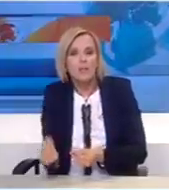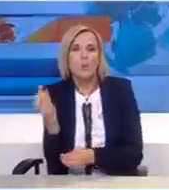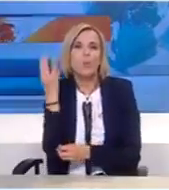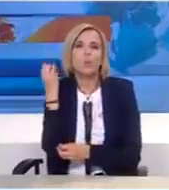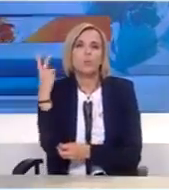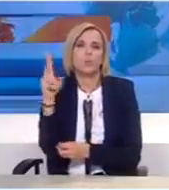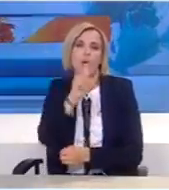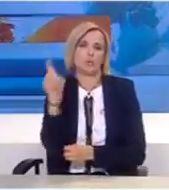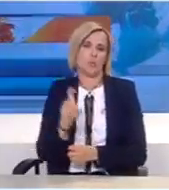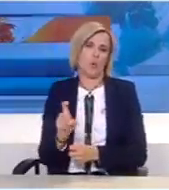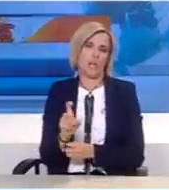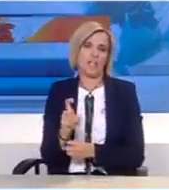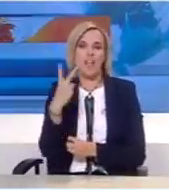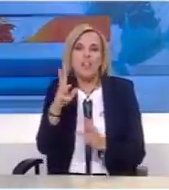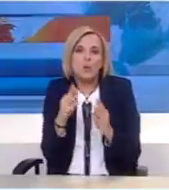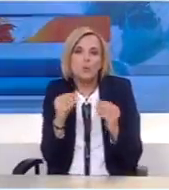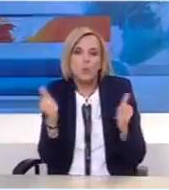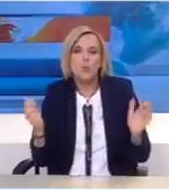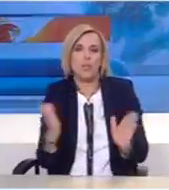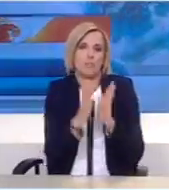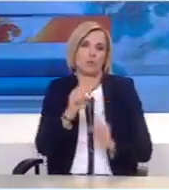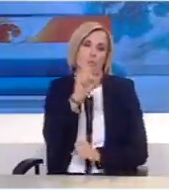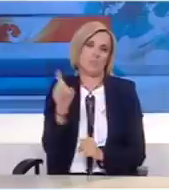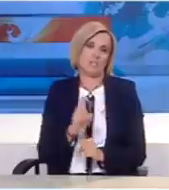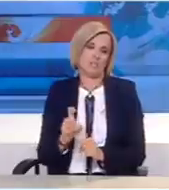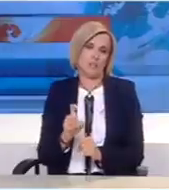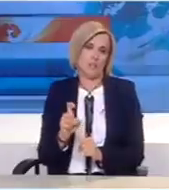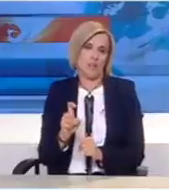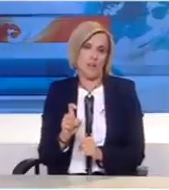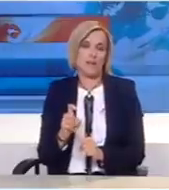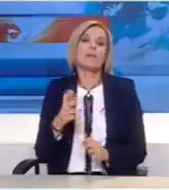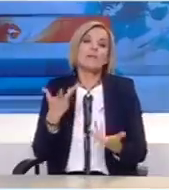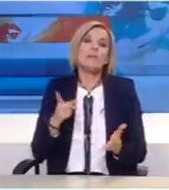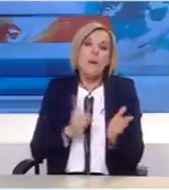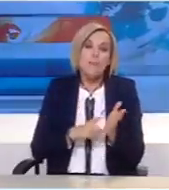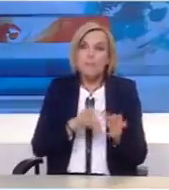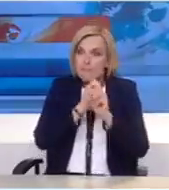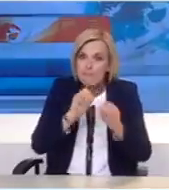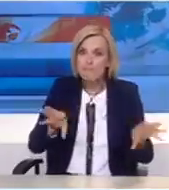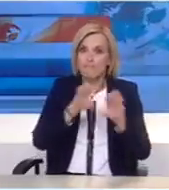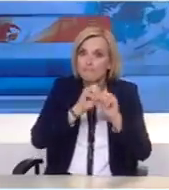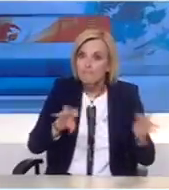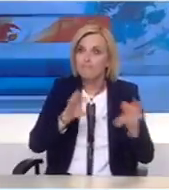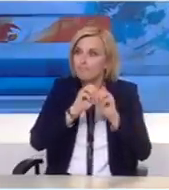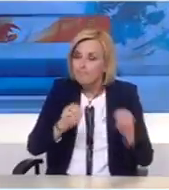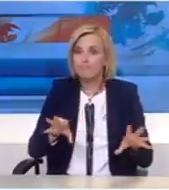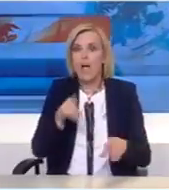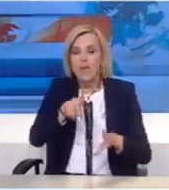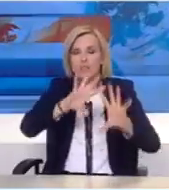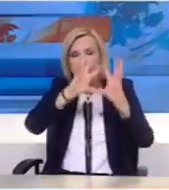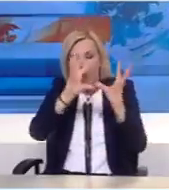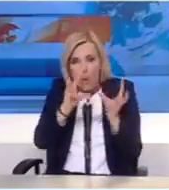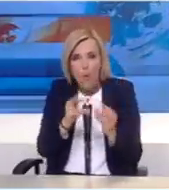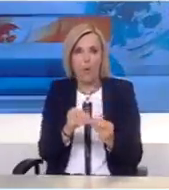συγκεκριμένους τρόπους αντιμετώπισης, με συγκεκριμένες αγωνίες και ανησυχίες. Όλα αυτά